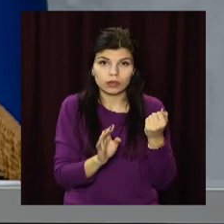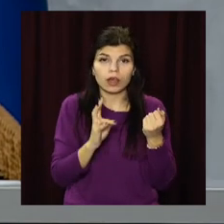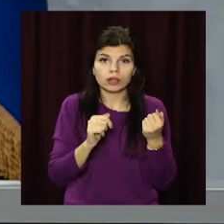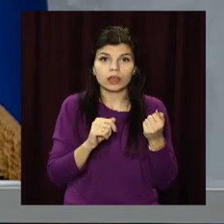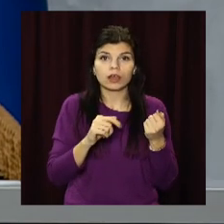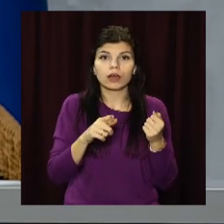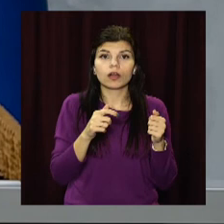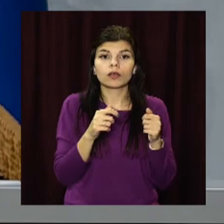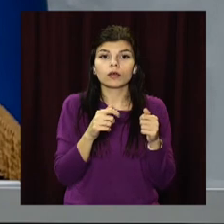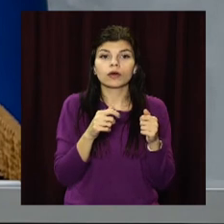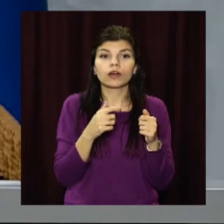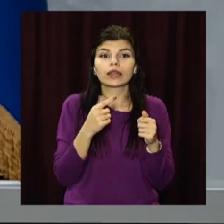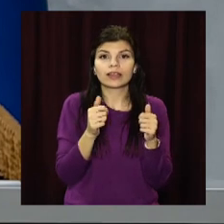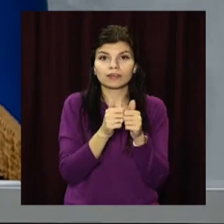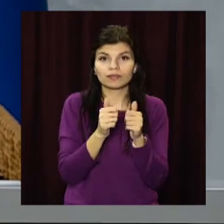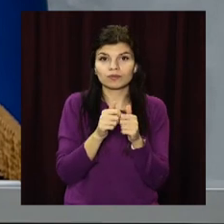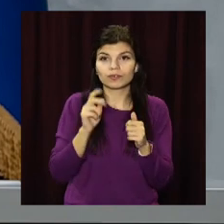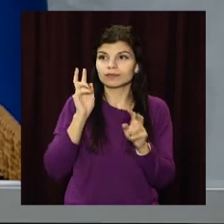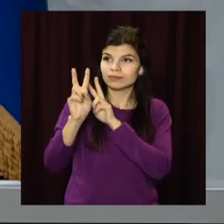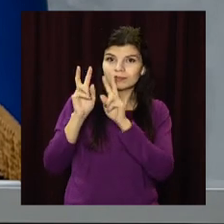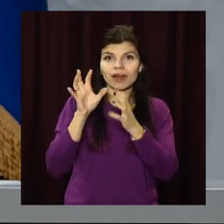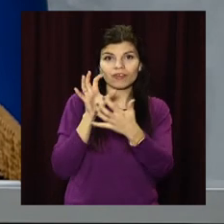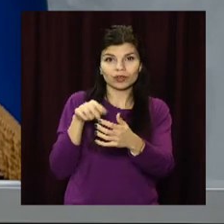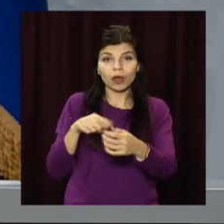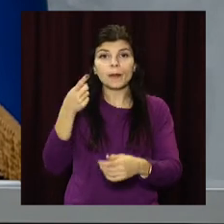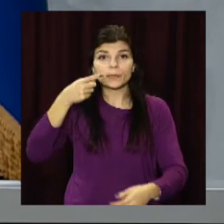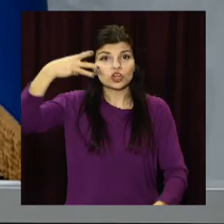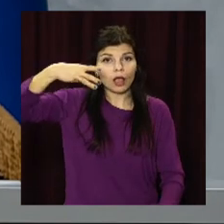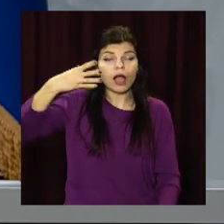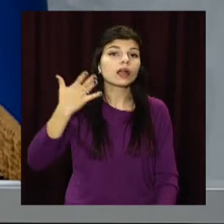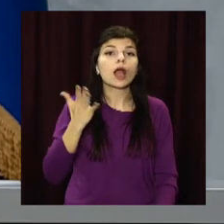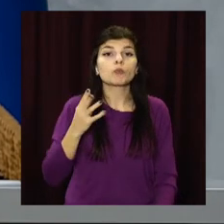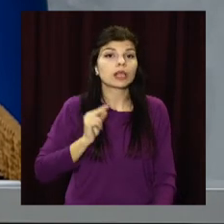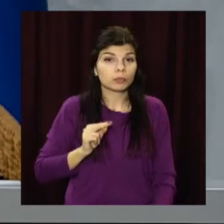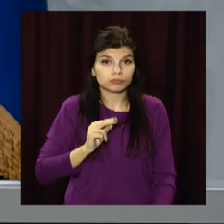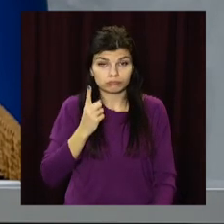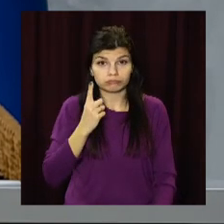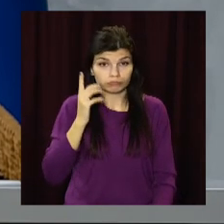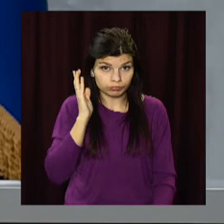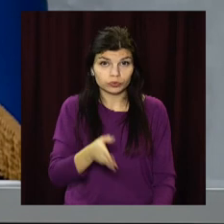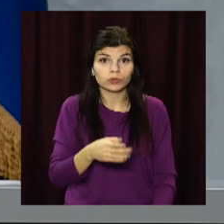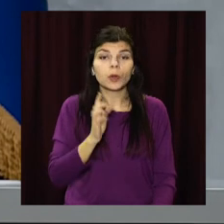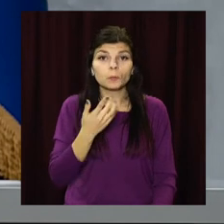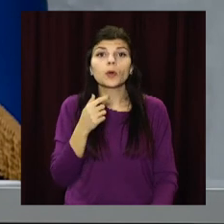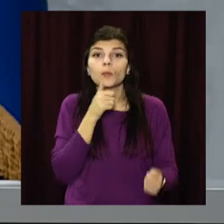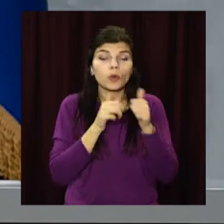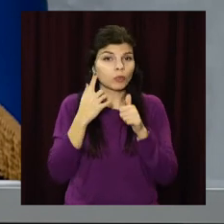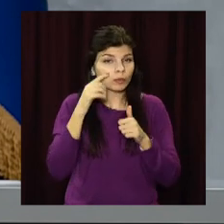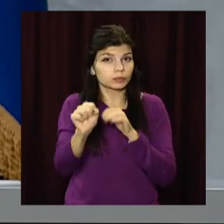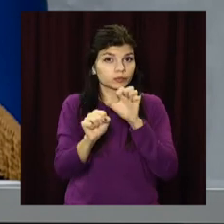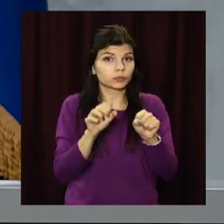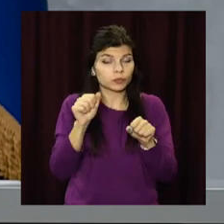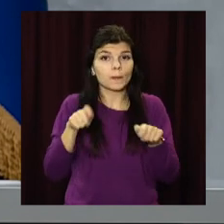смузі для руху громадського транспорту. Перша камера, яка запрацює в даному режимі і буде фіксувати